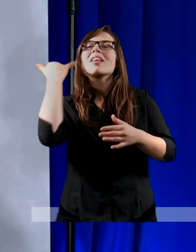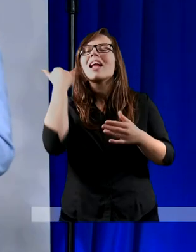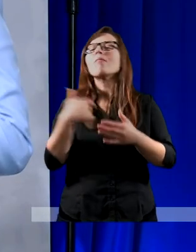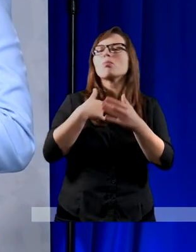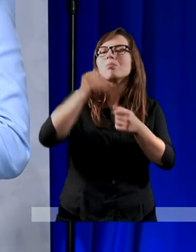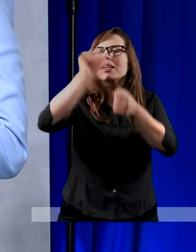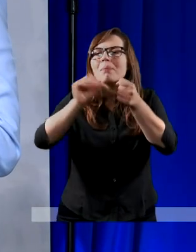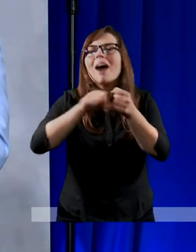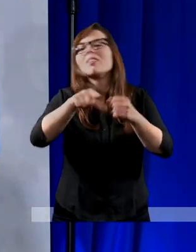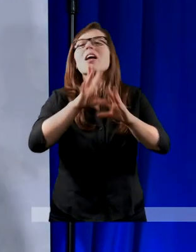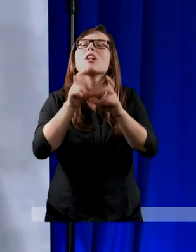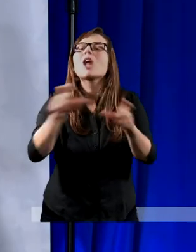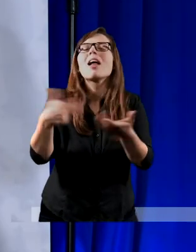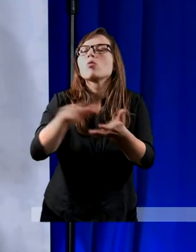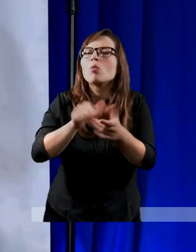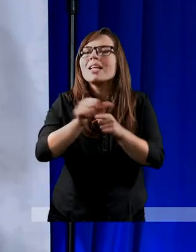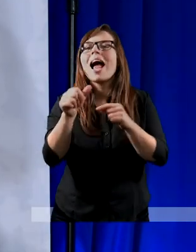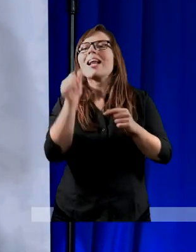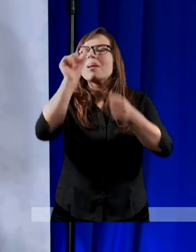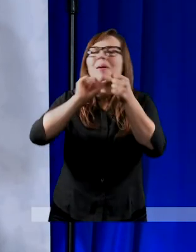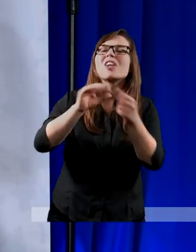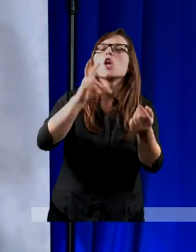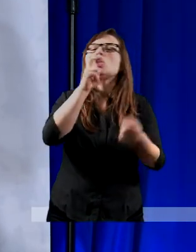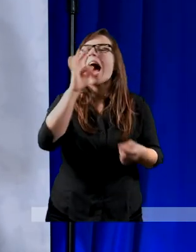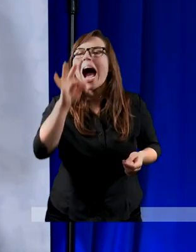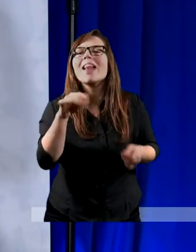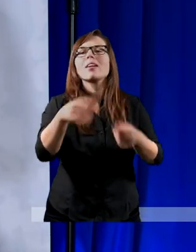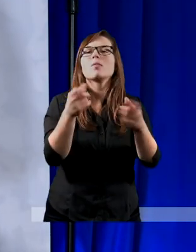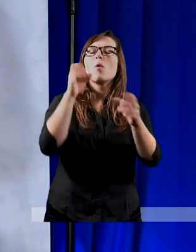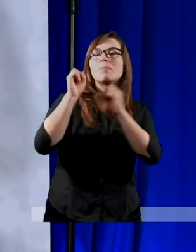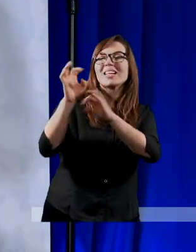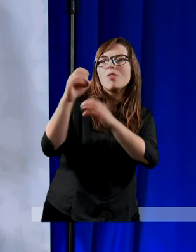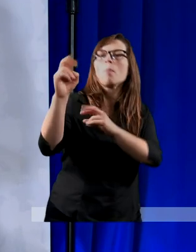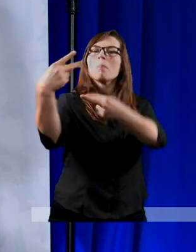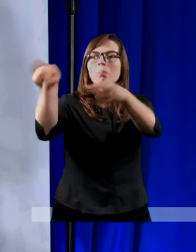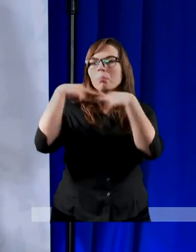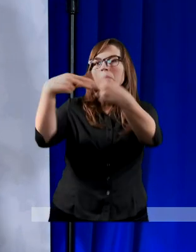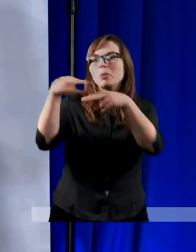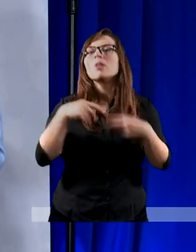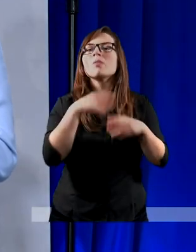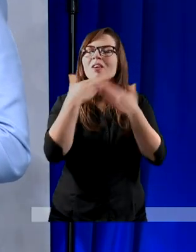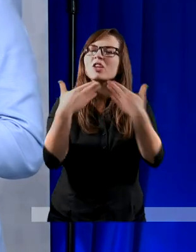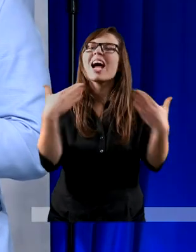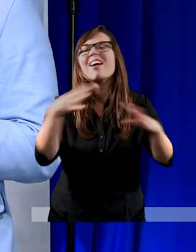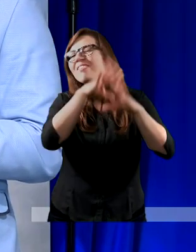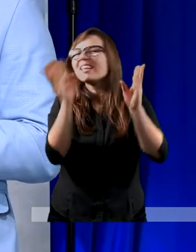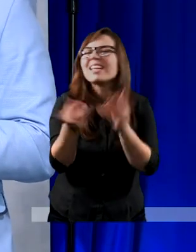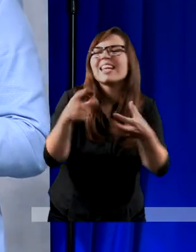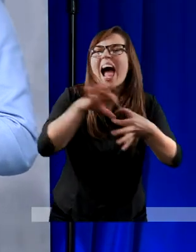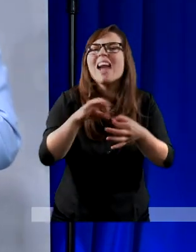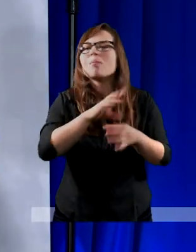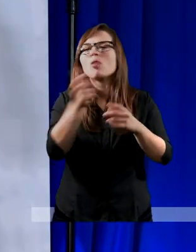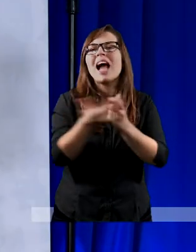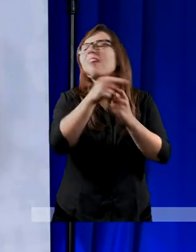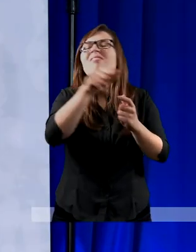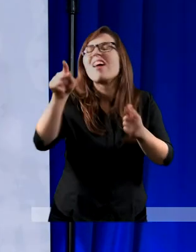śledzę cały czas na bieżąco też ten czat, który jest, no i podpowiedzi, które są od naszych operatorów. Dziękuję wszystkim w ogóle zespołowi całemu.